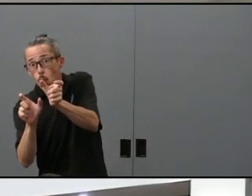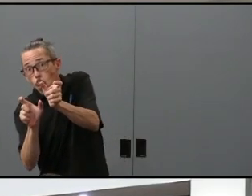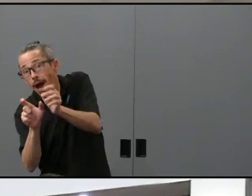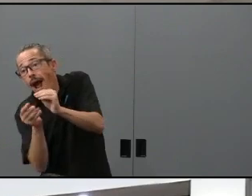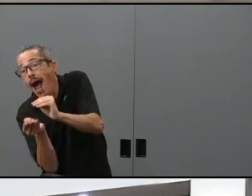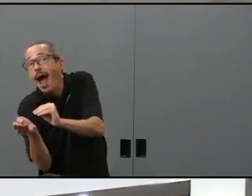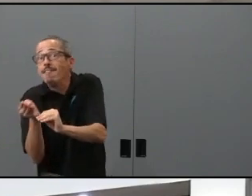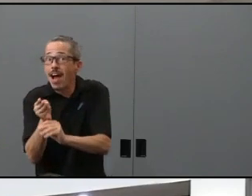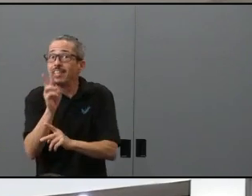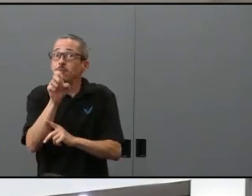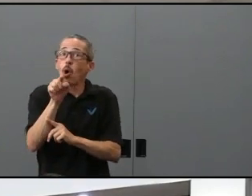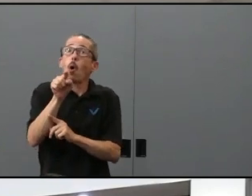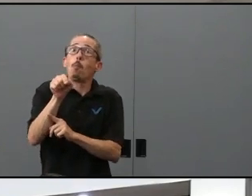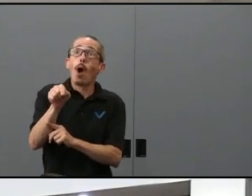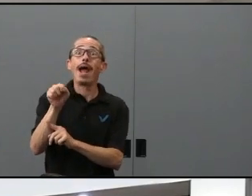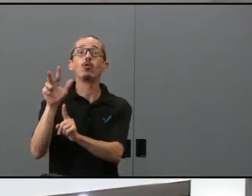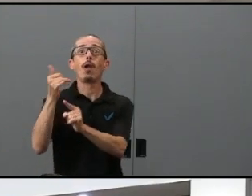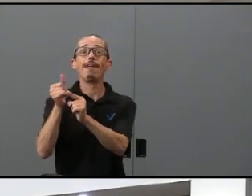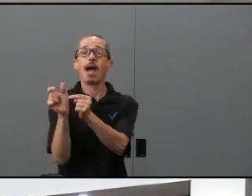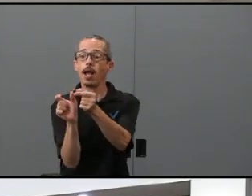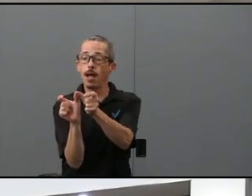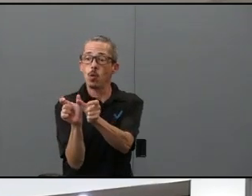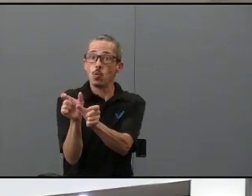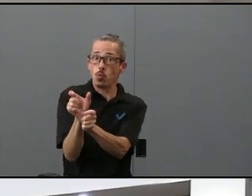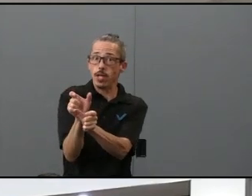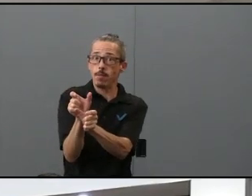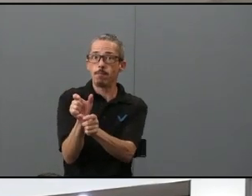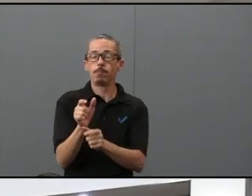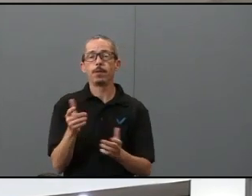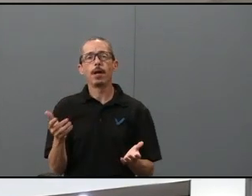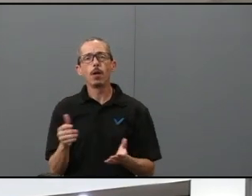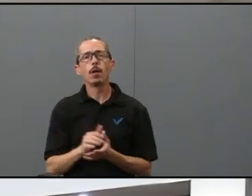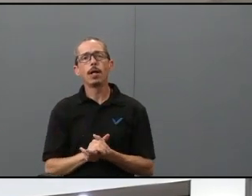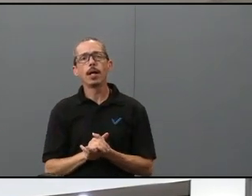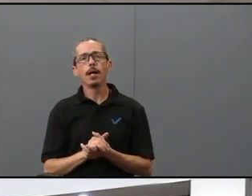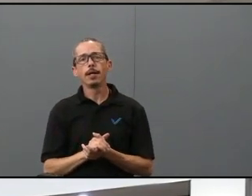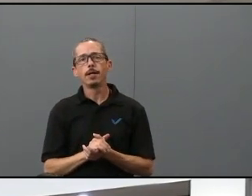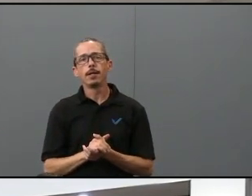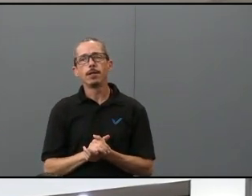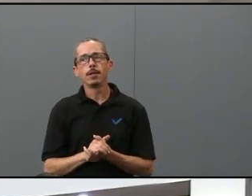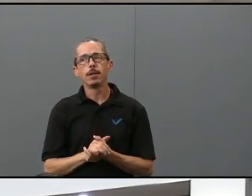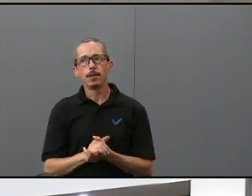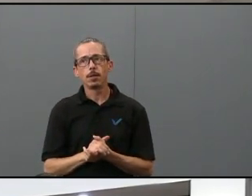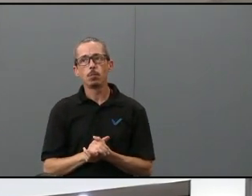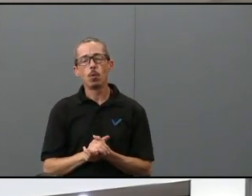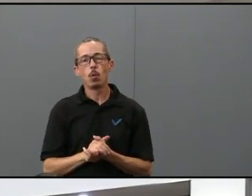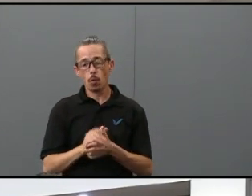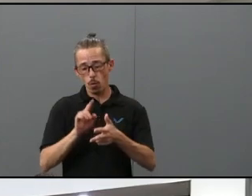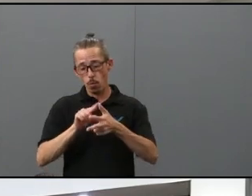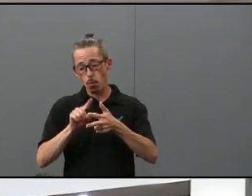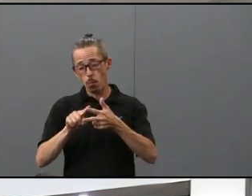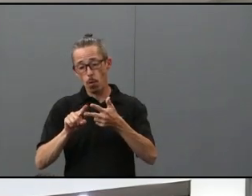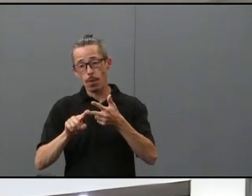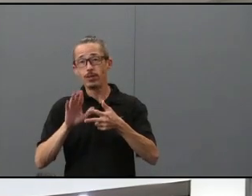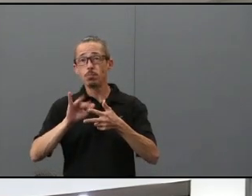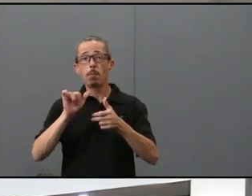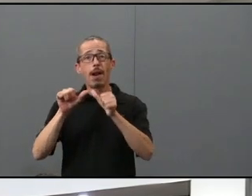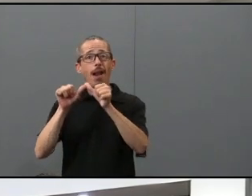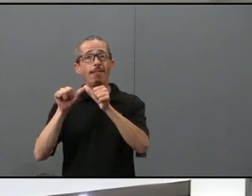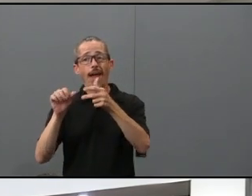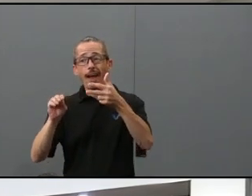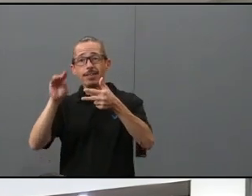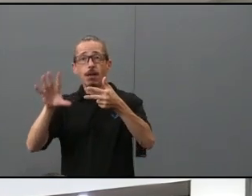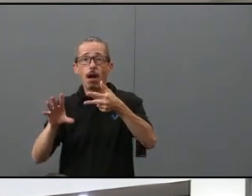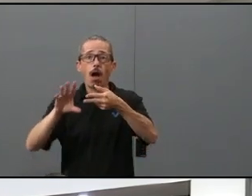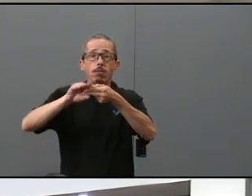point 6.1.3 donc la question c'est de rassembler les points qui concernent les mêmes adresses ensemble